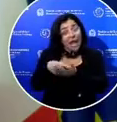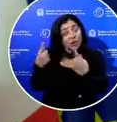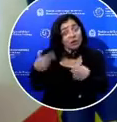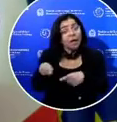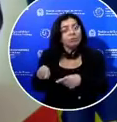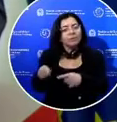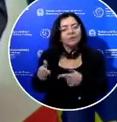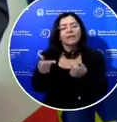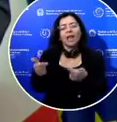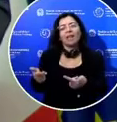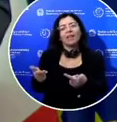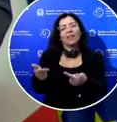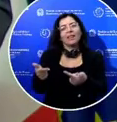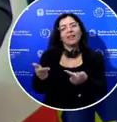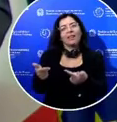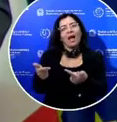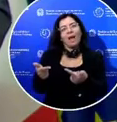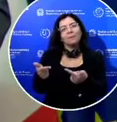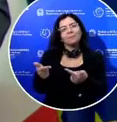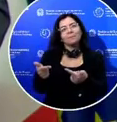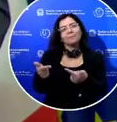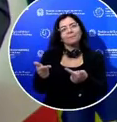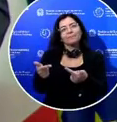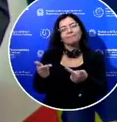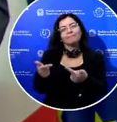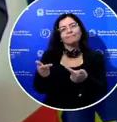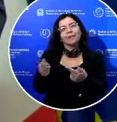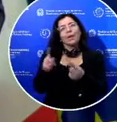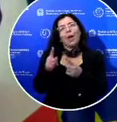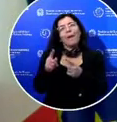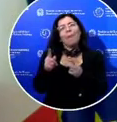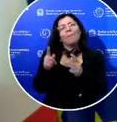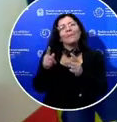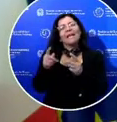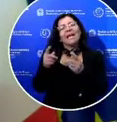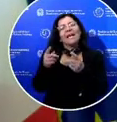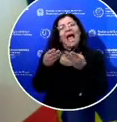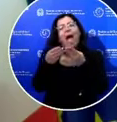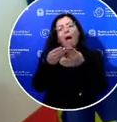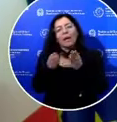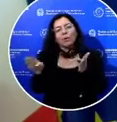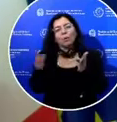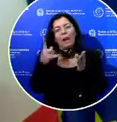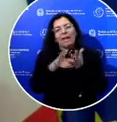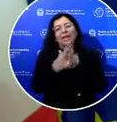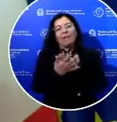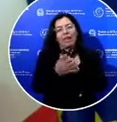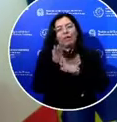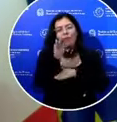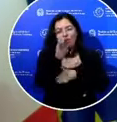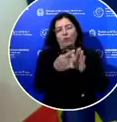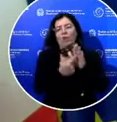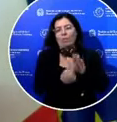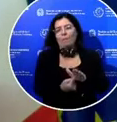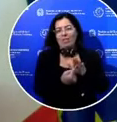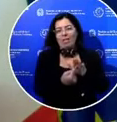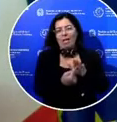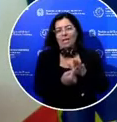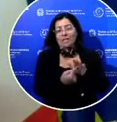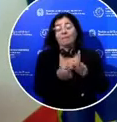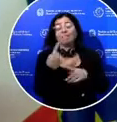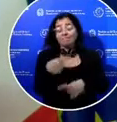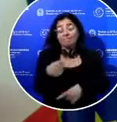poi, può essere un elemento prodromico a dipendenze. E vedete, i pregiudizi ci